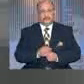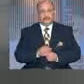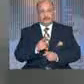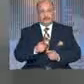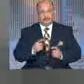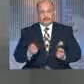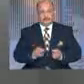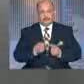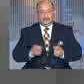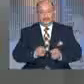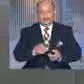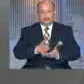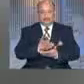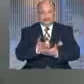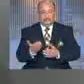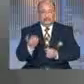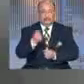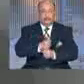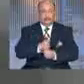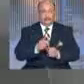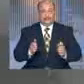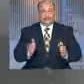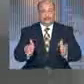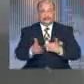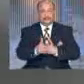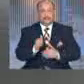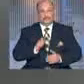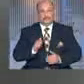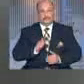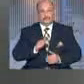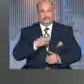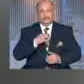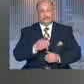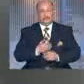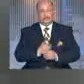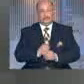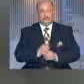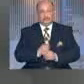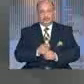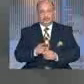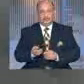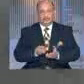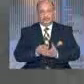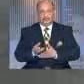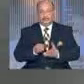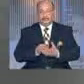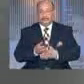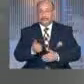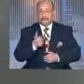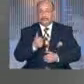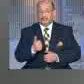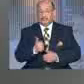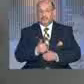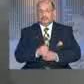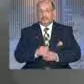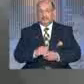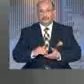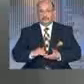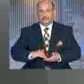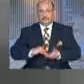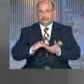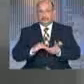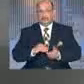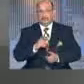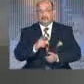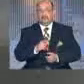حابين نقدموا فيها، عملنا فيها ملف والحمد لله يا ربي خطفتنا، وان شاء الله نكون معناها من خلال المبادرة هذه التكوينية عملنا